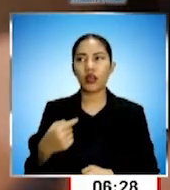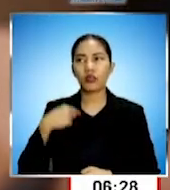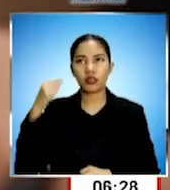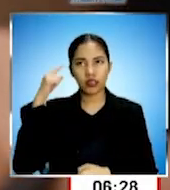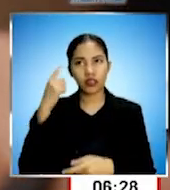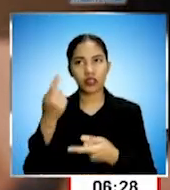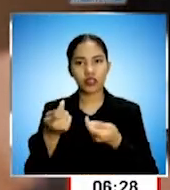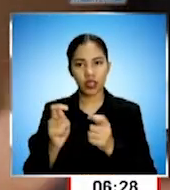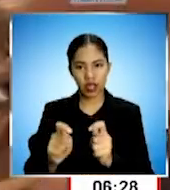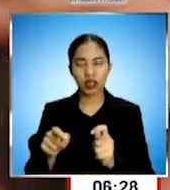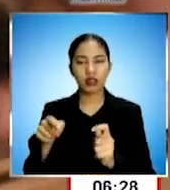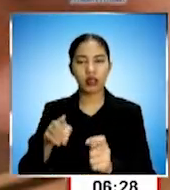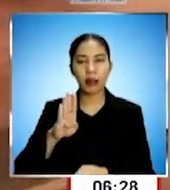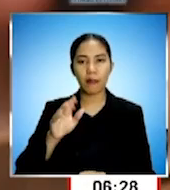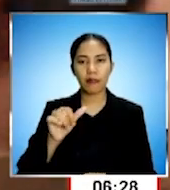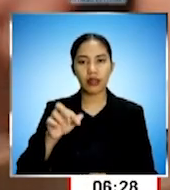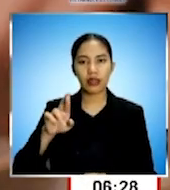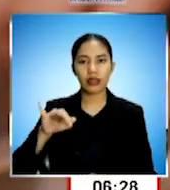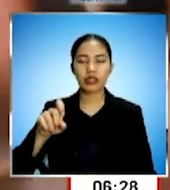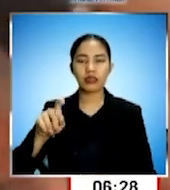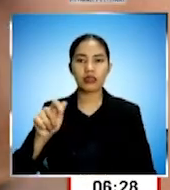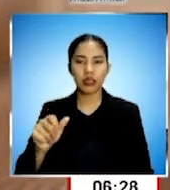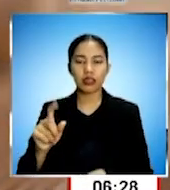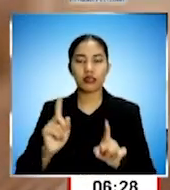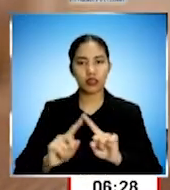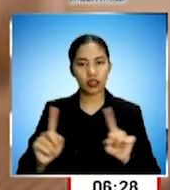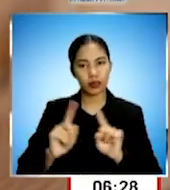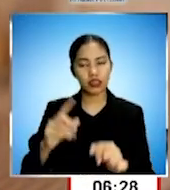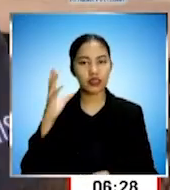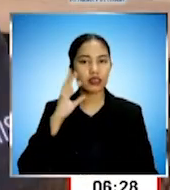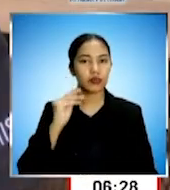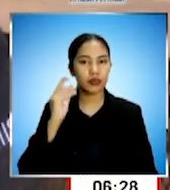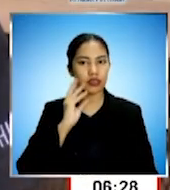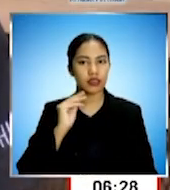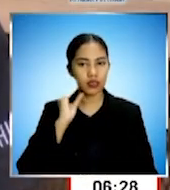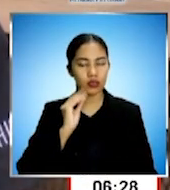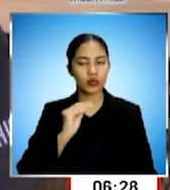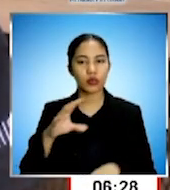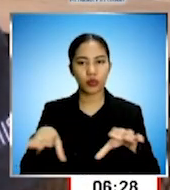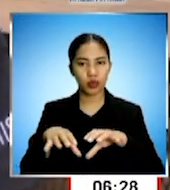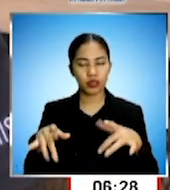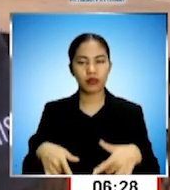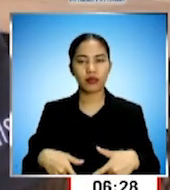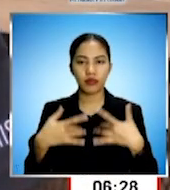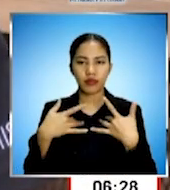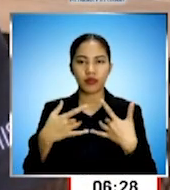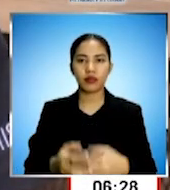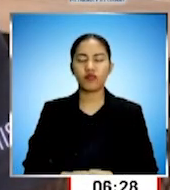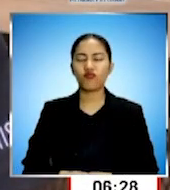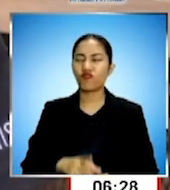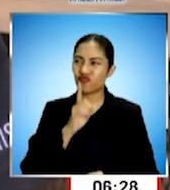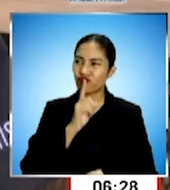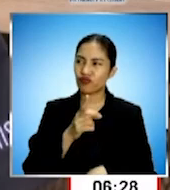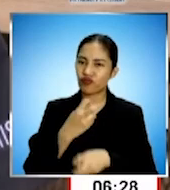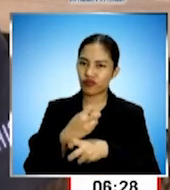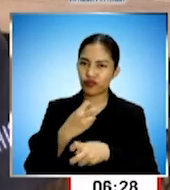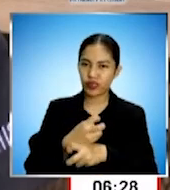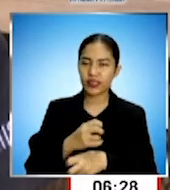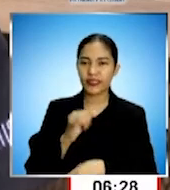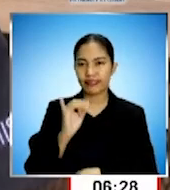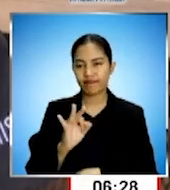para iba naman yung experience ko sa buhay. Sobrang mahirap kasi pag ikaw lang talagang